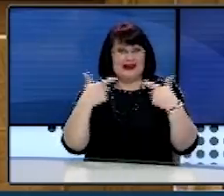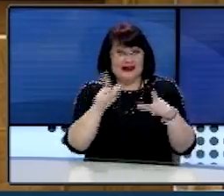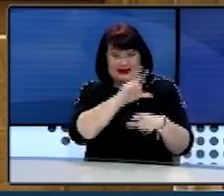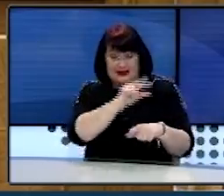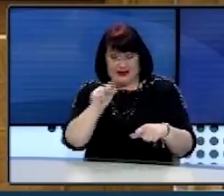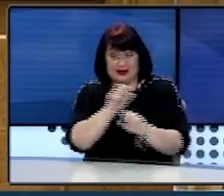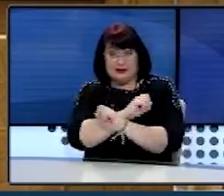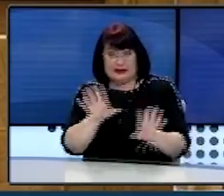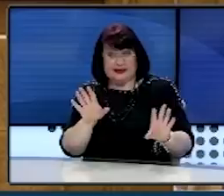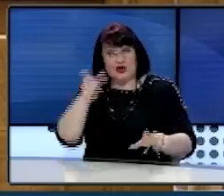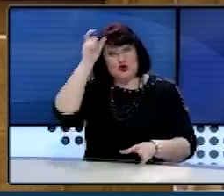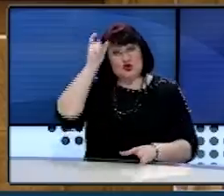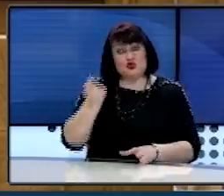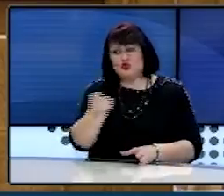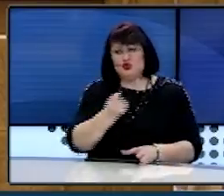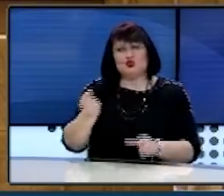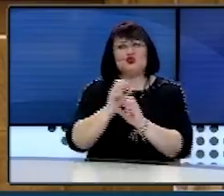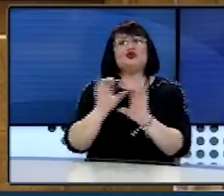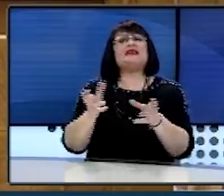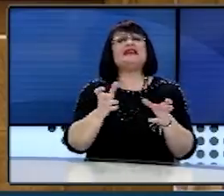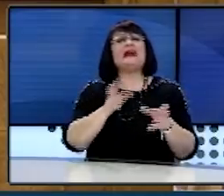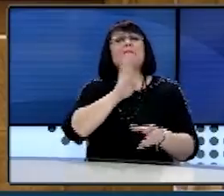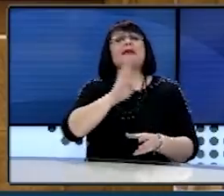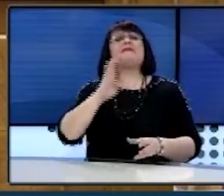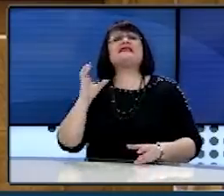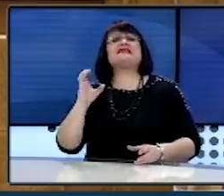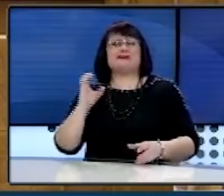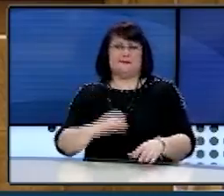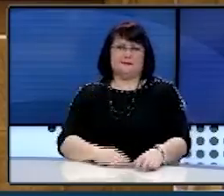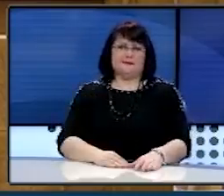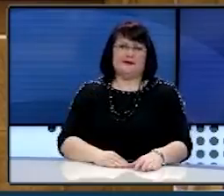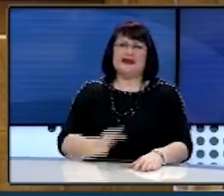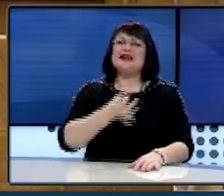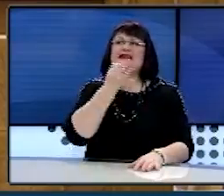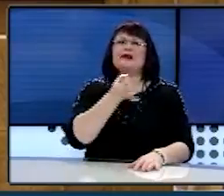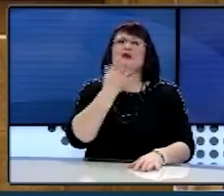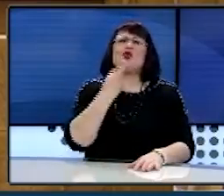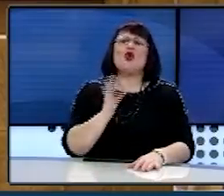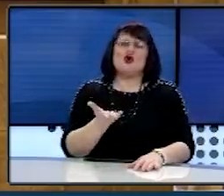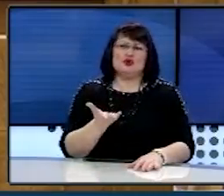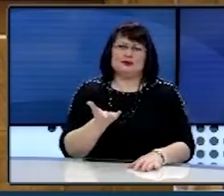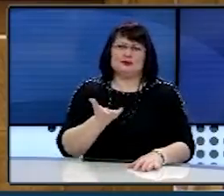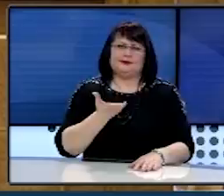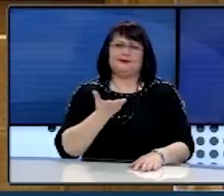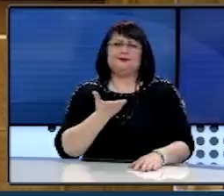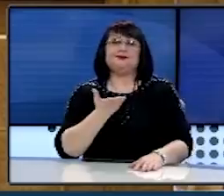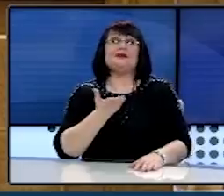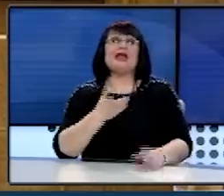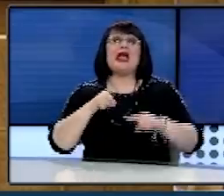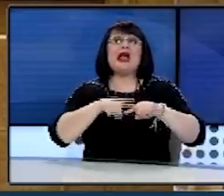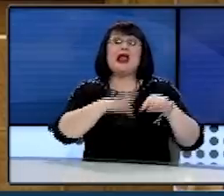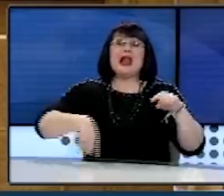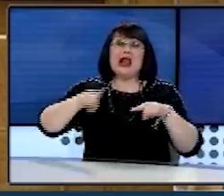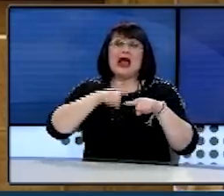μεταδοθεί τότε από την τουρκική τηλεόραση και από τον BBC. Αν τα λέμε αυτά, είναι γιατί ο ελληνικός